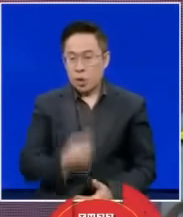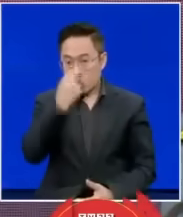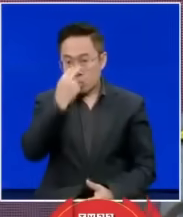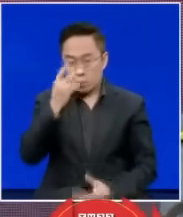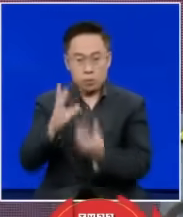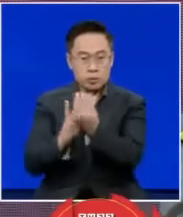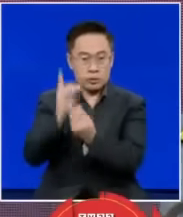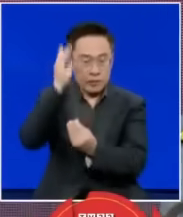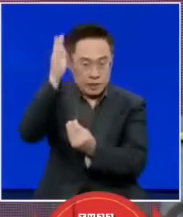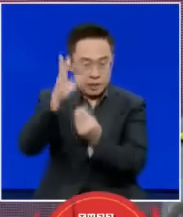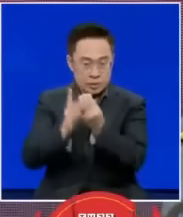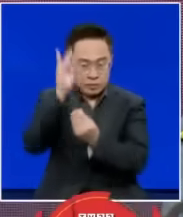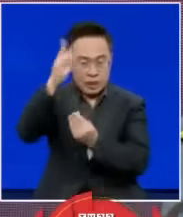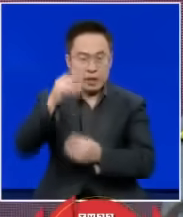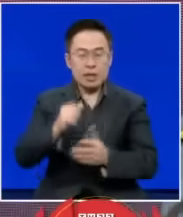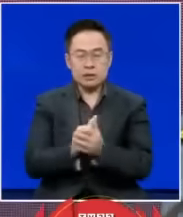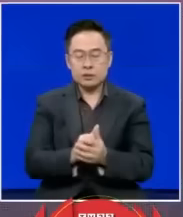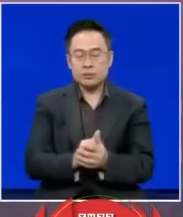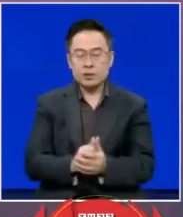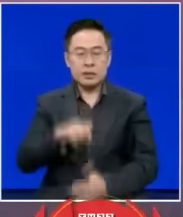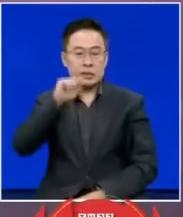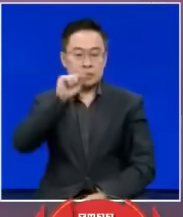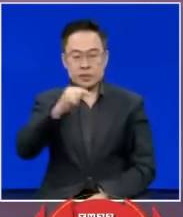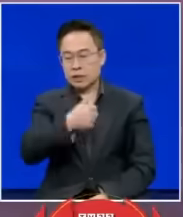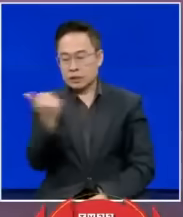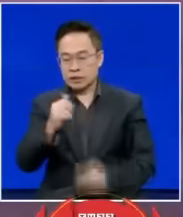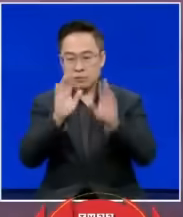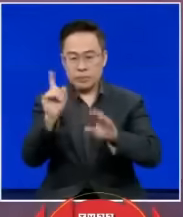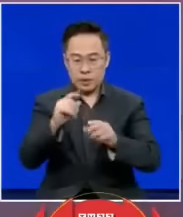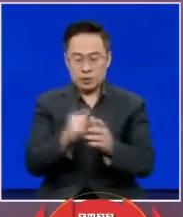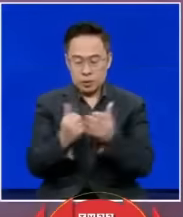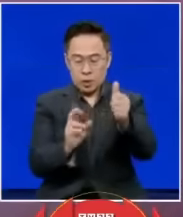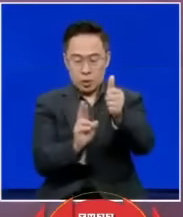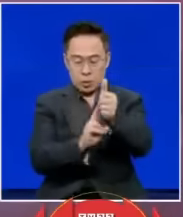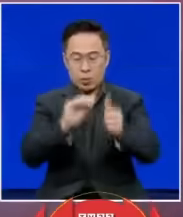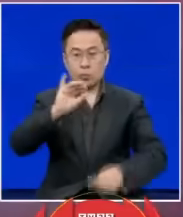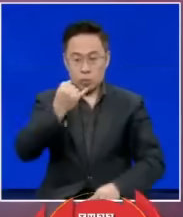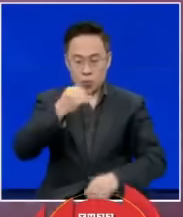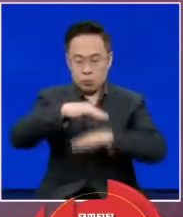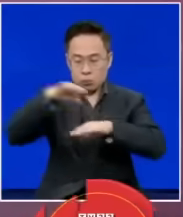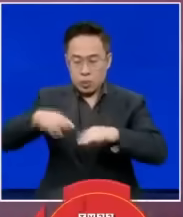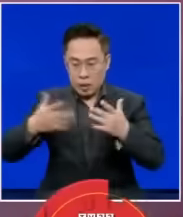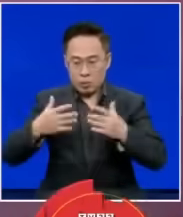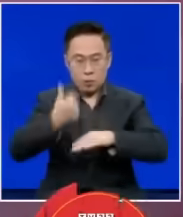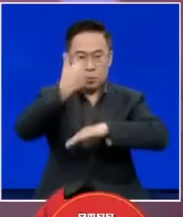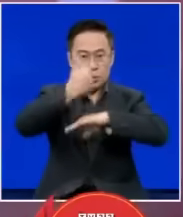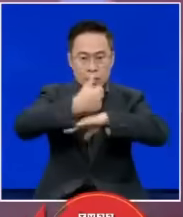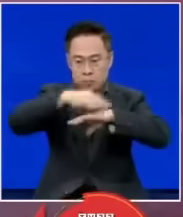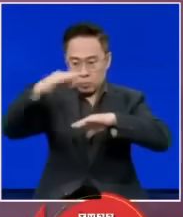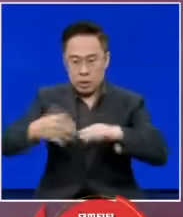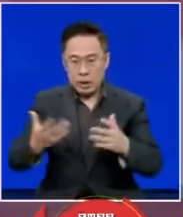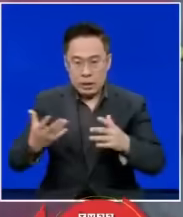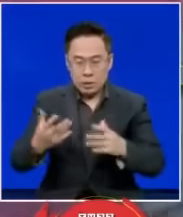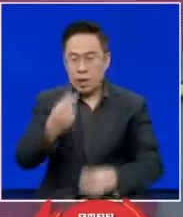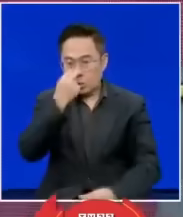ดาห์หน้าว่าจะมีคำสั่งอื่นตามมาอีกหรือไม่ก็ประมาณไม่เกินอาทิตย์สองอาทิตย์น่าจะได้เห็นอะไรเพิ่มเติมครับ ก็ต้องบอกเลยนะค